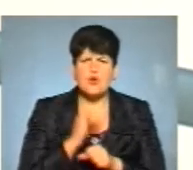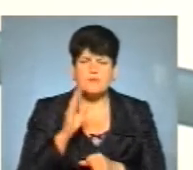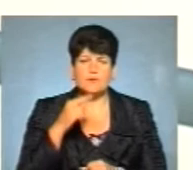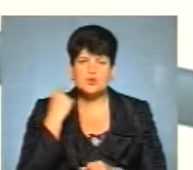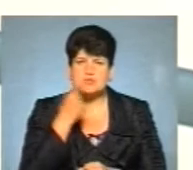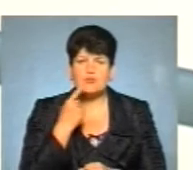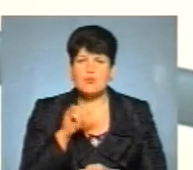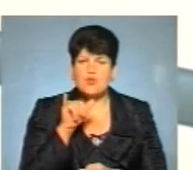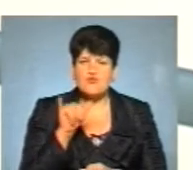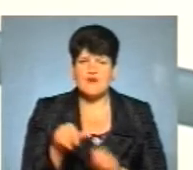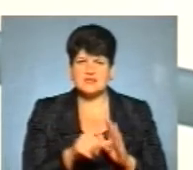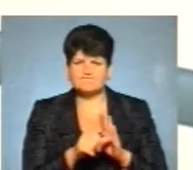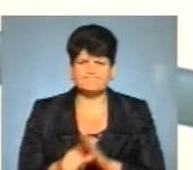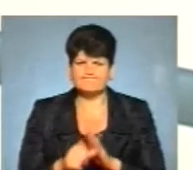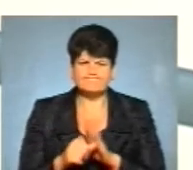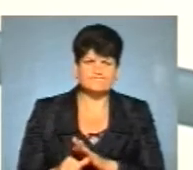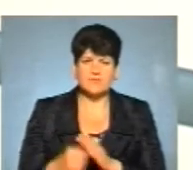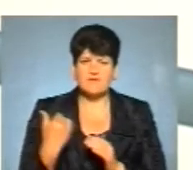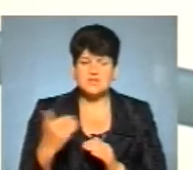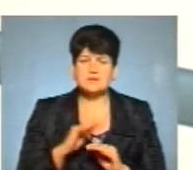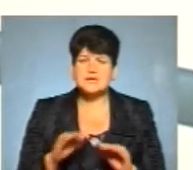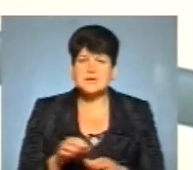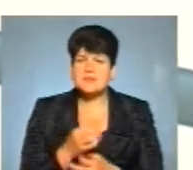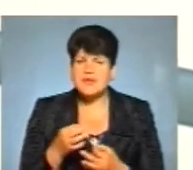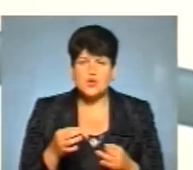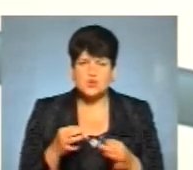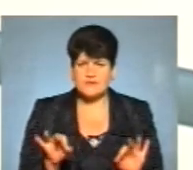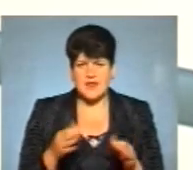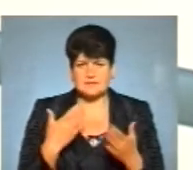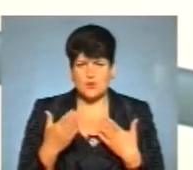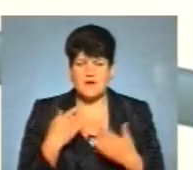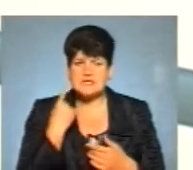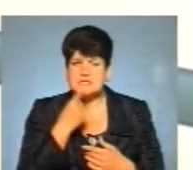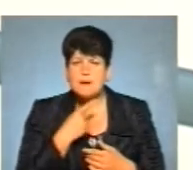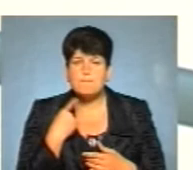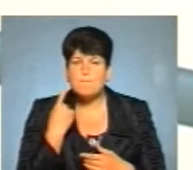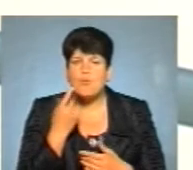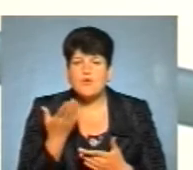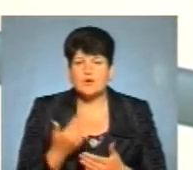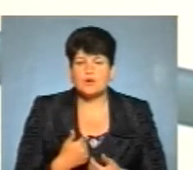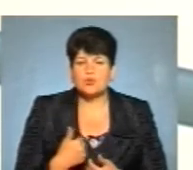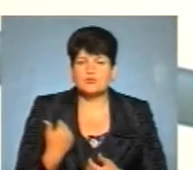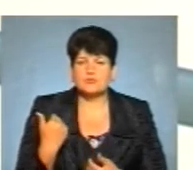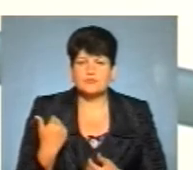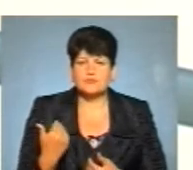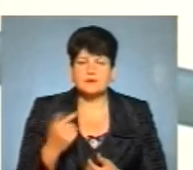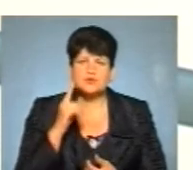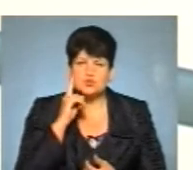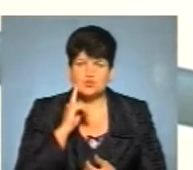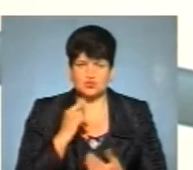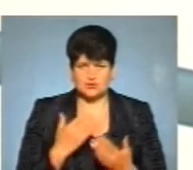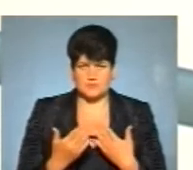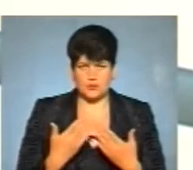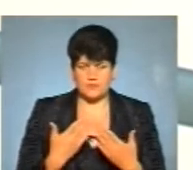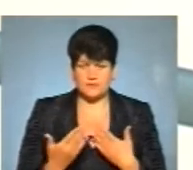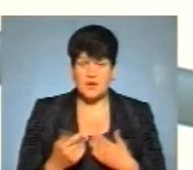вас, мовляв, утискають, чи вашим дітям не дозволяють спілкуватися мовою, якою спілкуватися їм зручно.